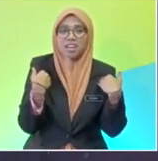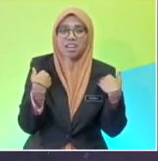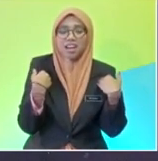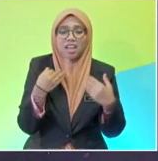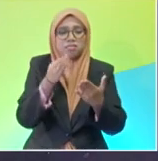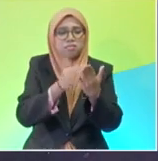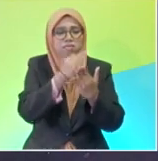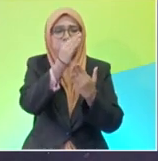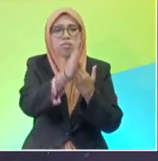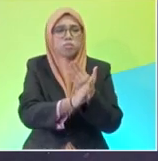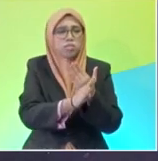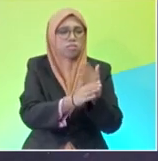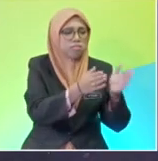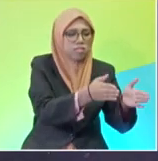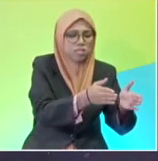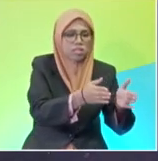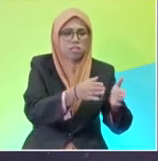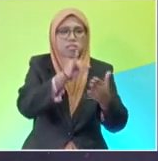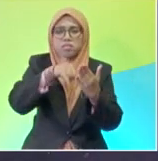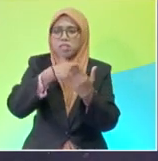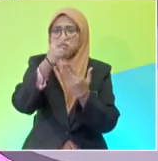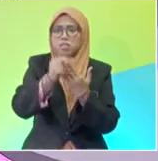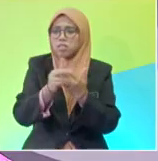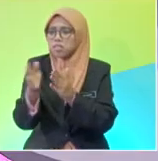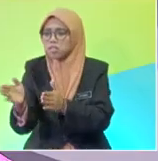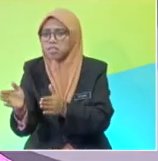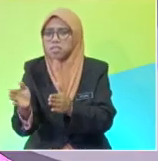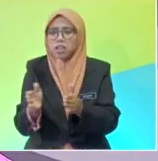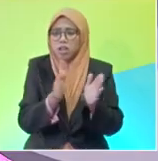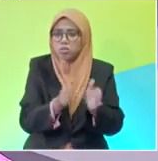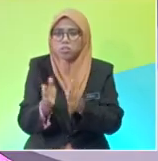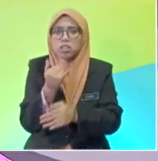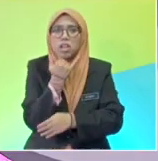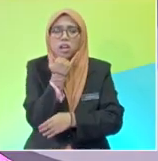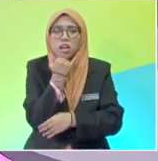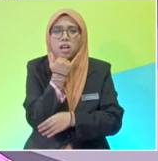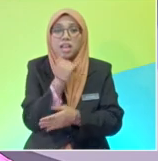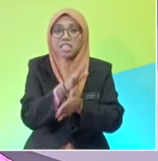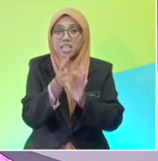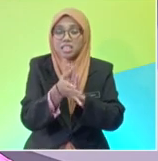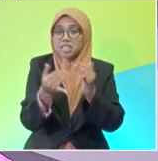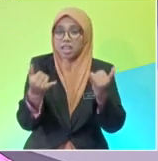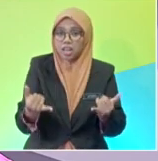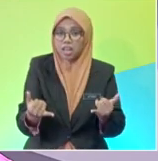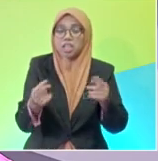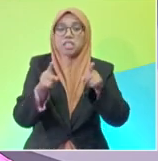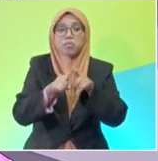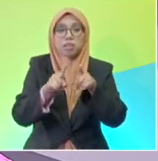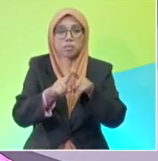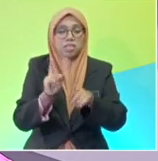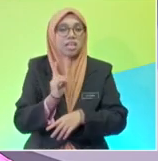sini. Kira dia tak betul, Mira. Susunan dia tu salah. Jadi, kita nak sama-sama